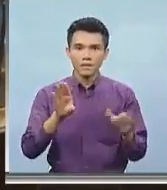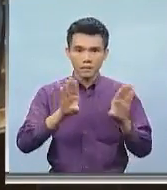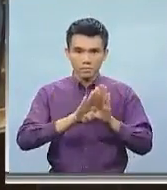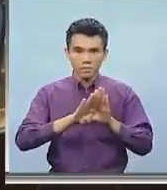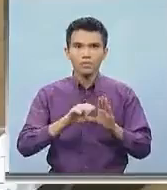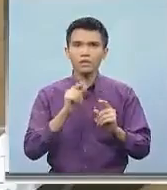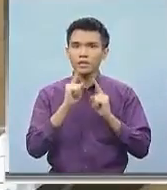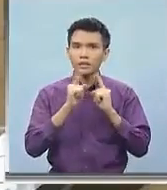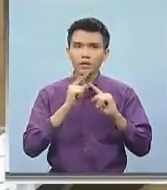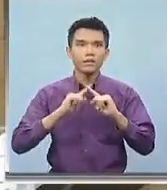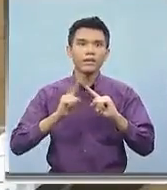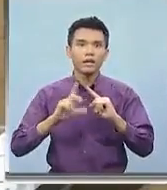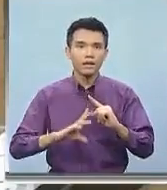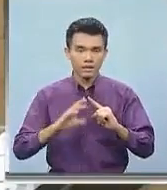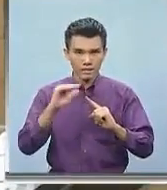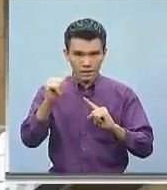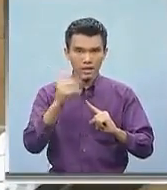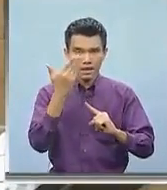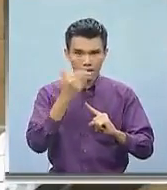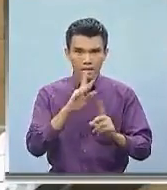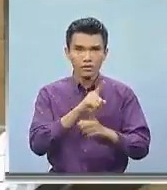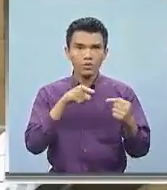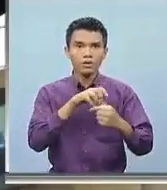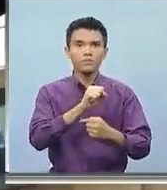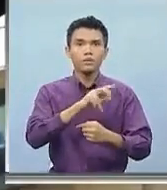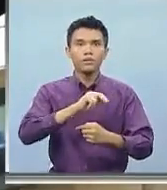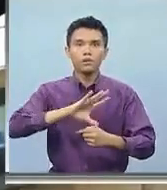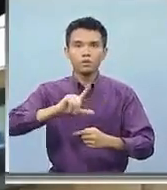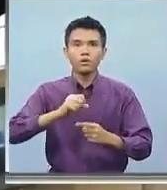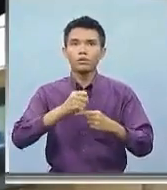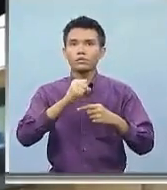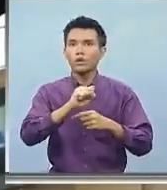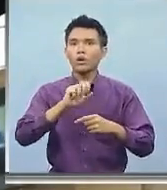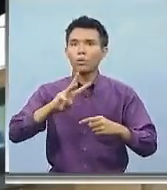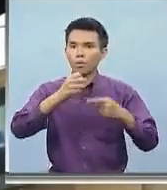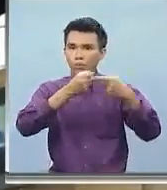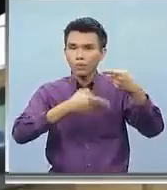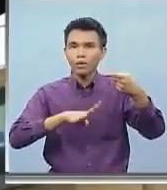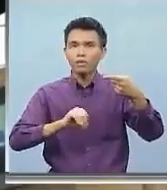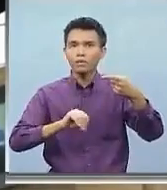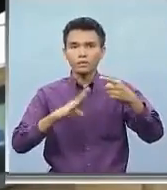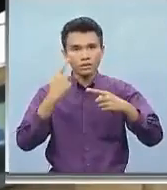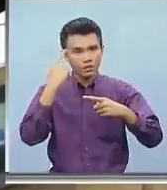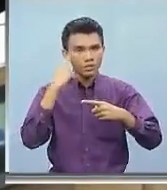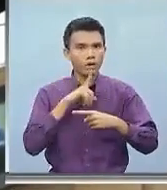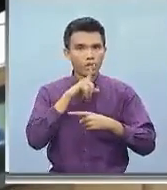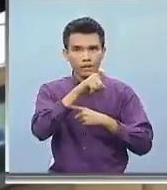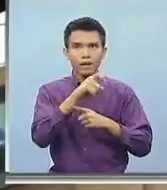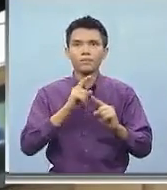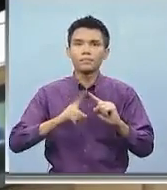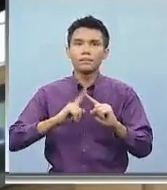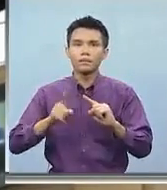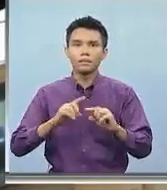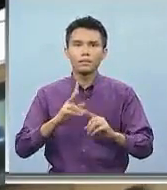และตั้งข้อสังเกตเรื่องการทำหน้าที่ของสนชในกลุ่ม 40สวว่ามีอคติและซักถามข้อกล่าวหานอกเหนือจากที่